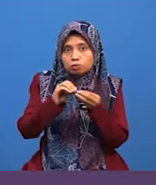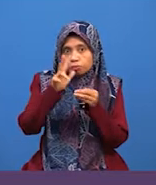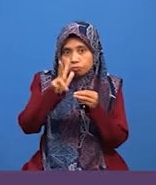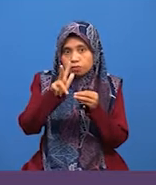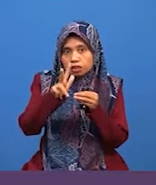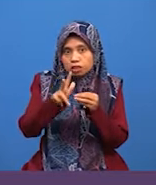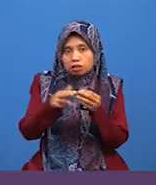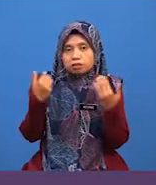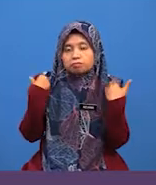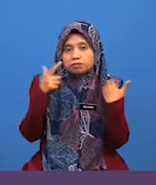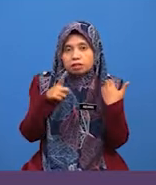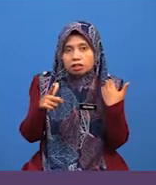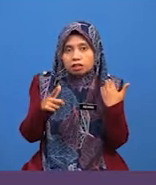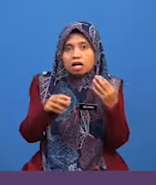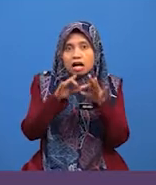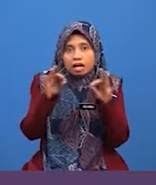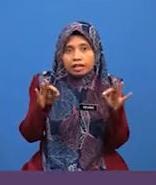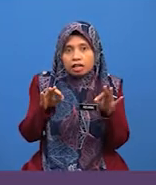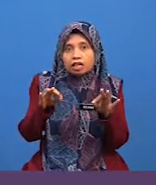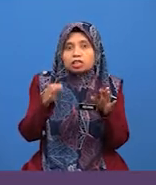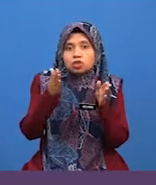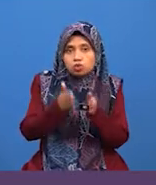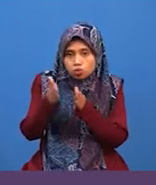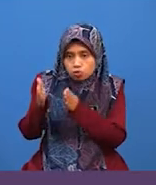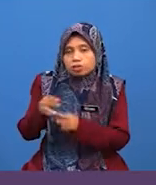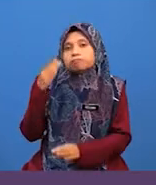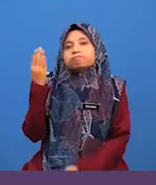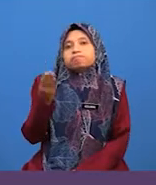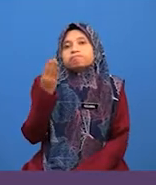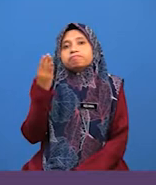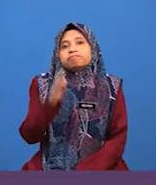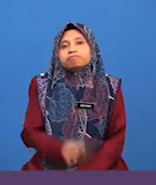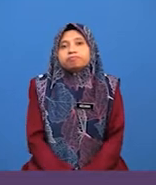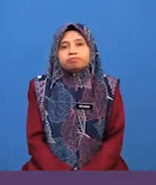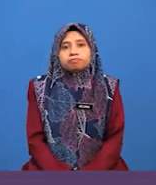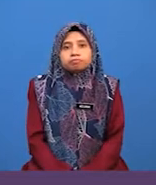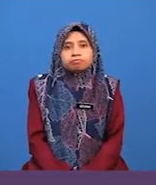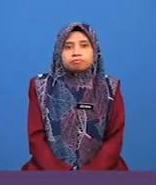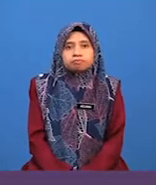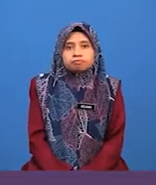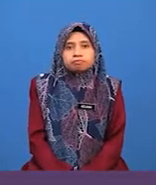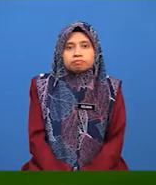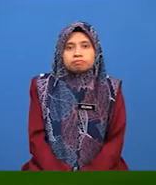ketiga merupakan ayat susunan biasa.